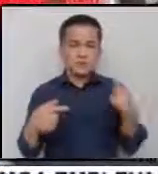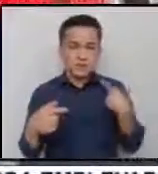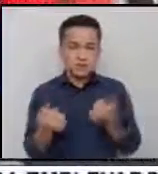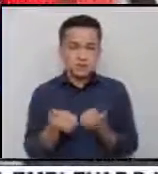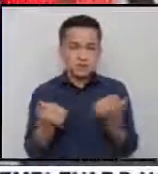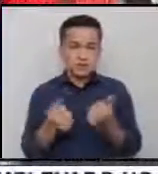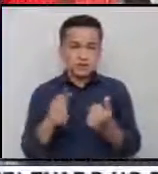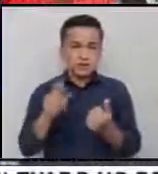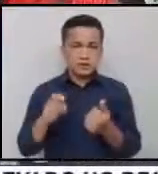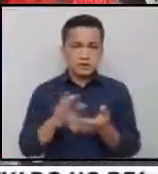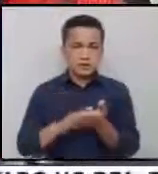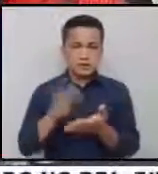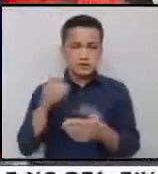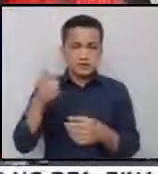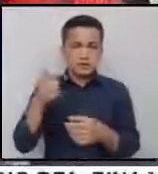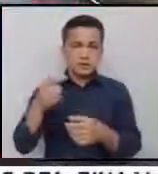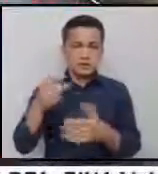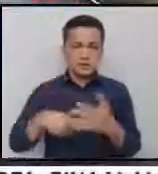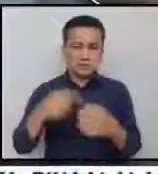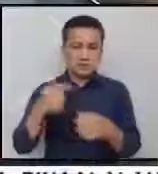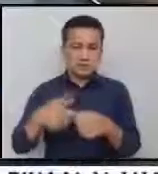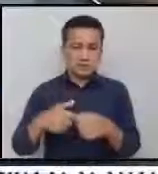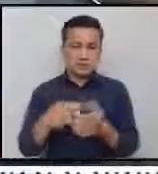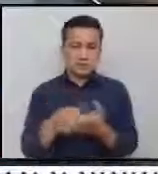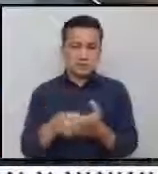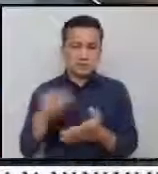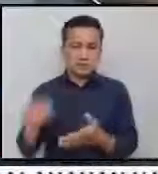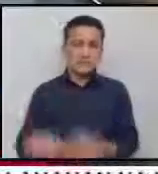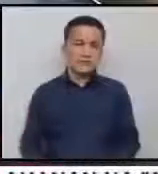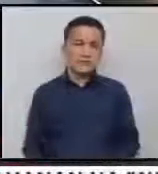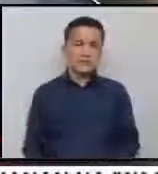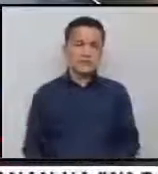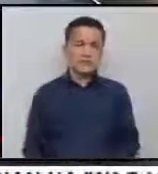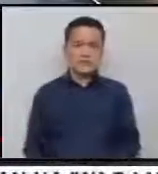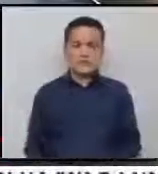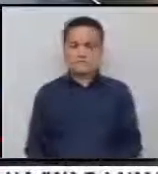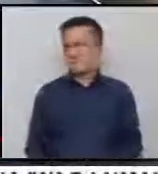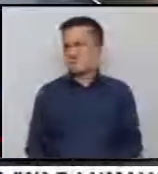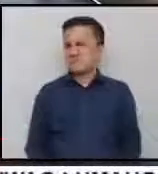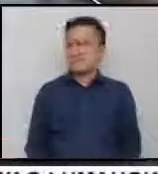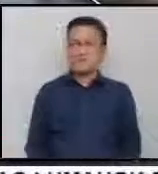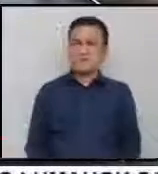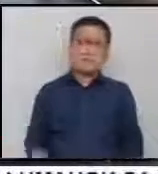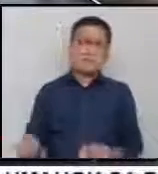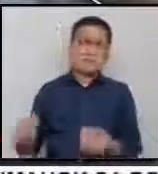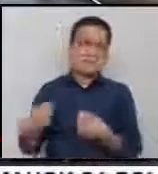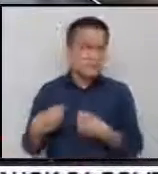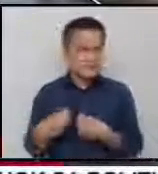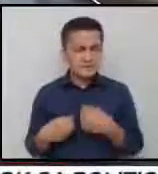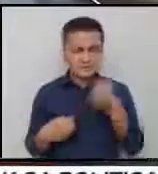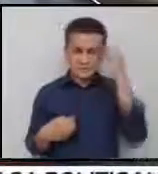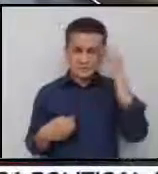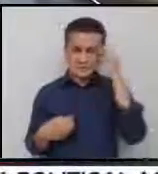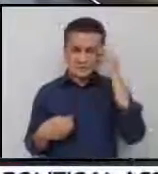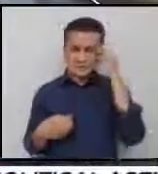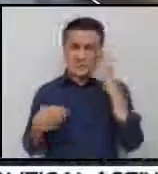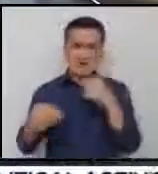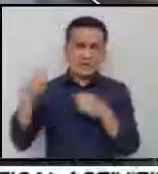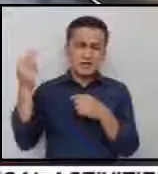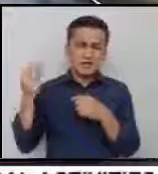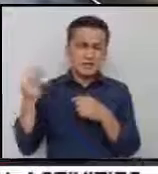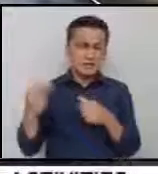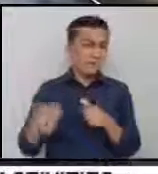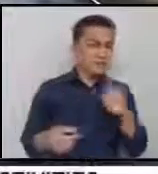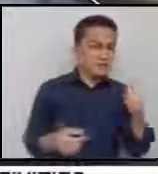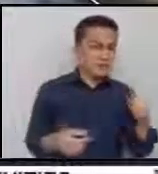na presyo ng gasolina ang dapat bilhin. Yung mga binibigay kasi nila na is matataas talaga, hindi kagaya ng ibang gasolinahan